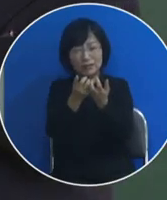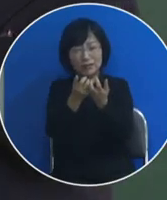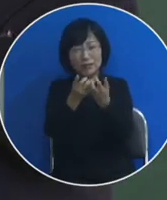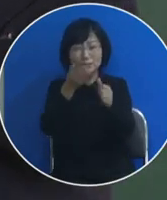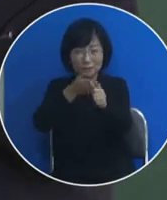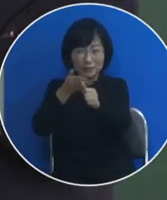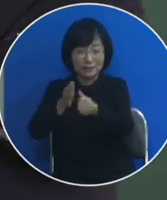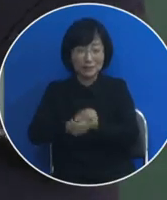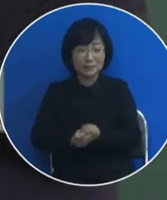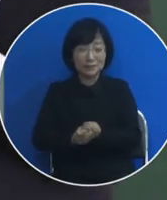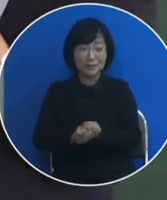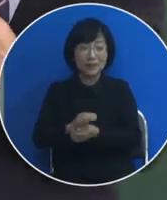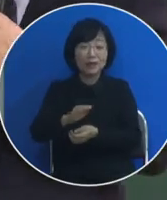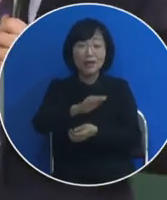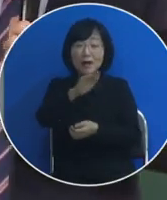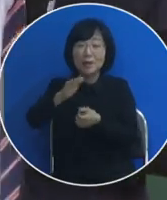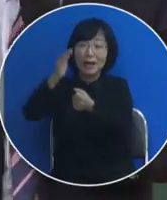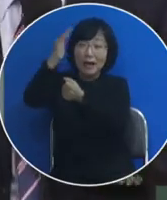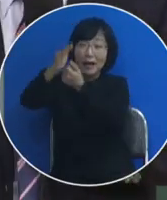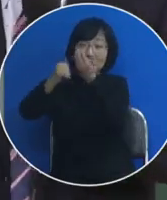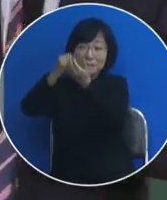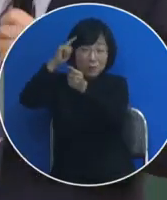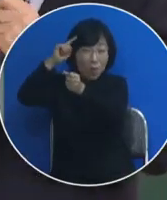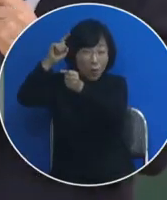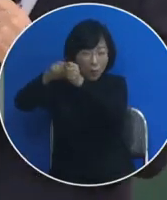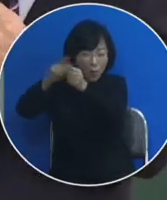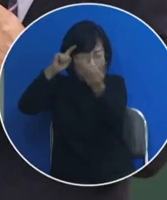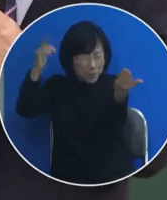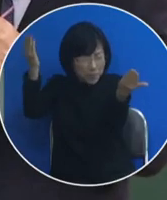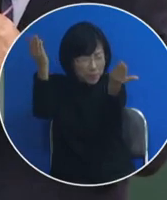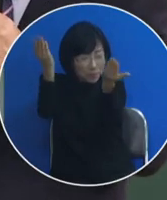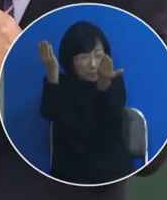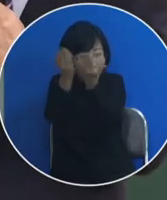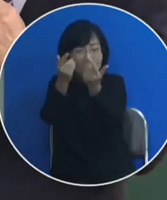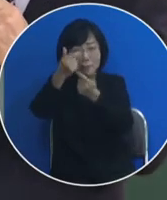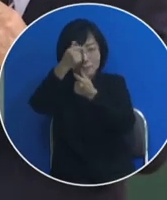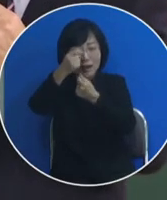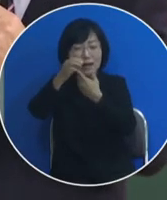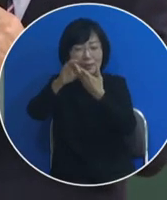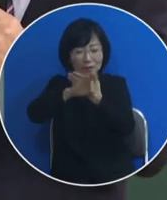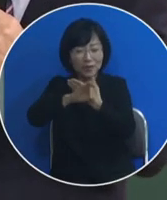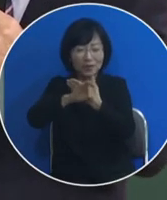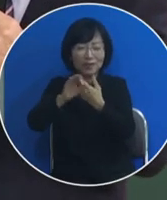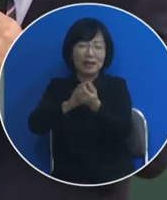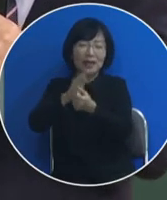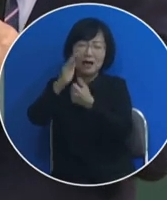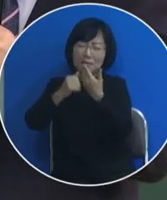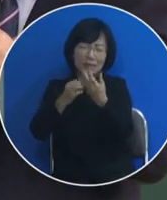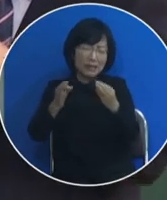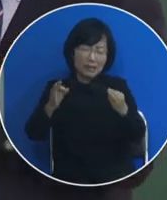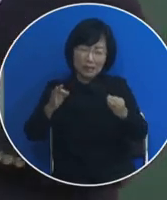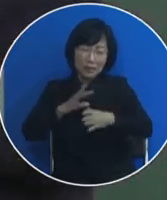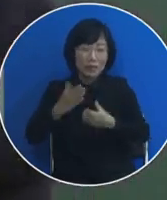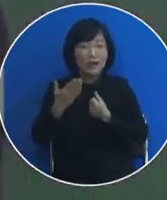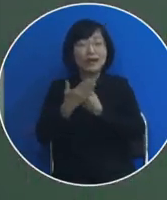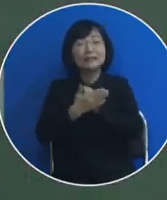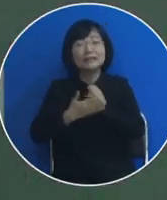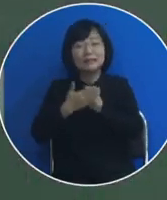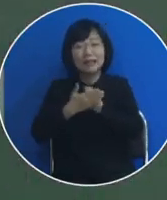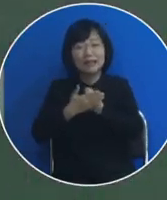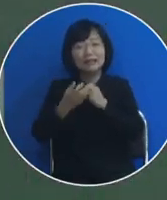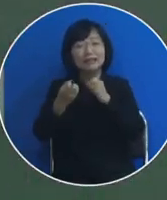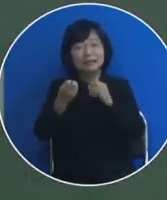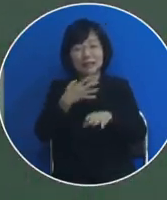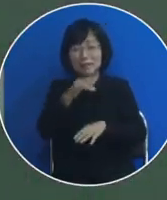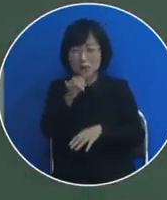하나님의 응답 받을 수밖에 없습니다. 안 받아도 되는데. 하나님의 놀라운 은혜 입을 수밖에 없어요. It's not a difficult thing. If you're standing on this line, we have no choice